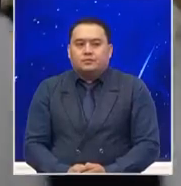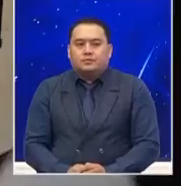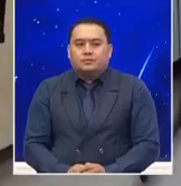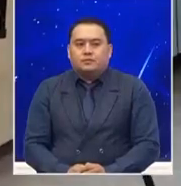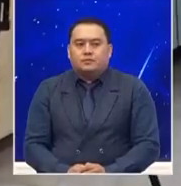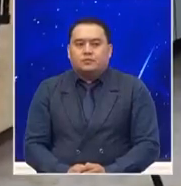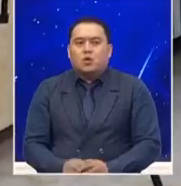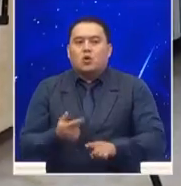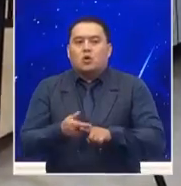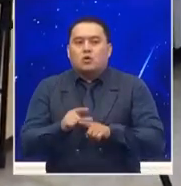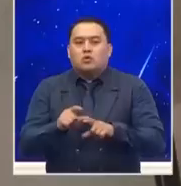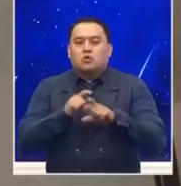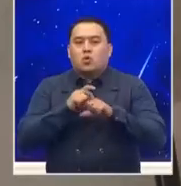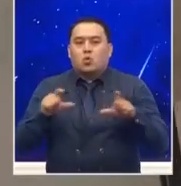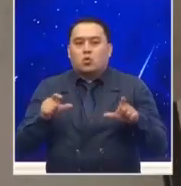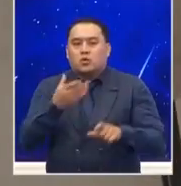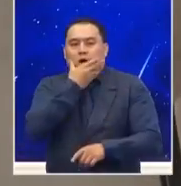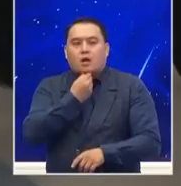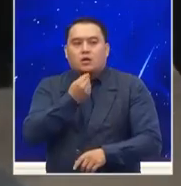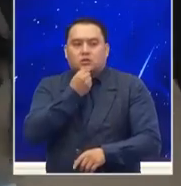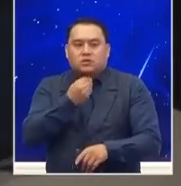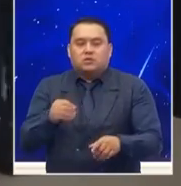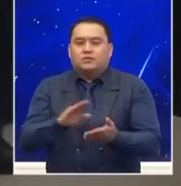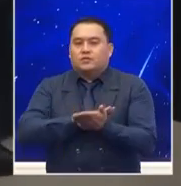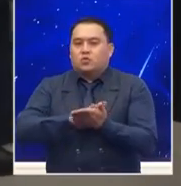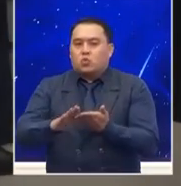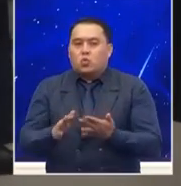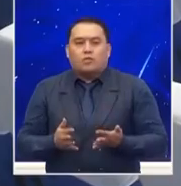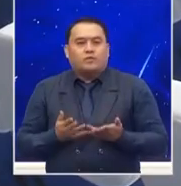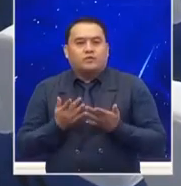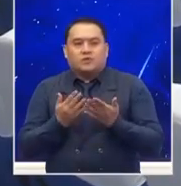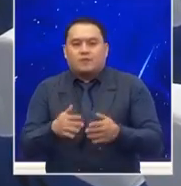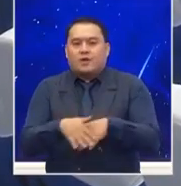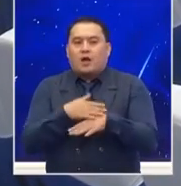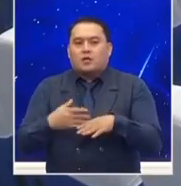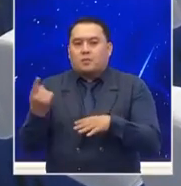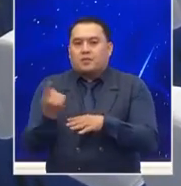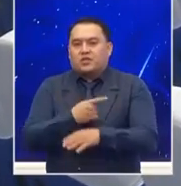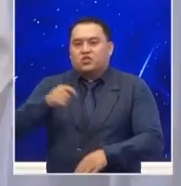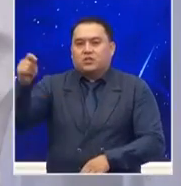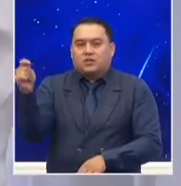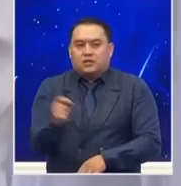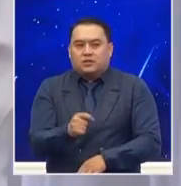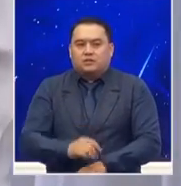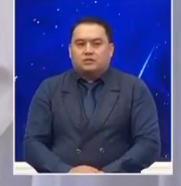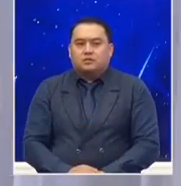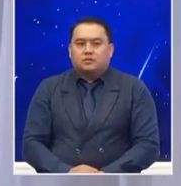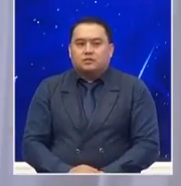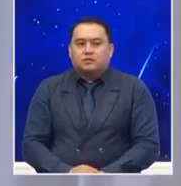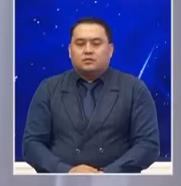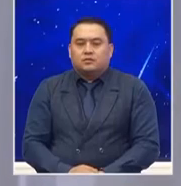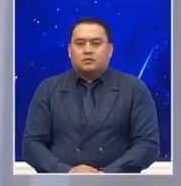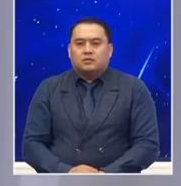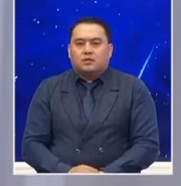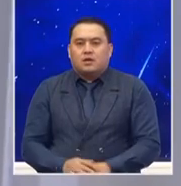Қосалқы ғимарат кірсеңші қысыз, ырымдап, жаңа табалдырыға аттаған бүлдіршіндерді бірінші кіргізді. Ауыл қамын